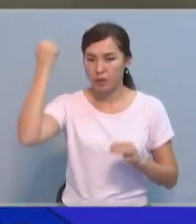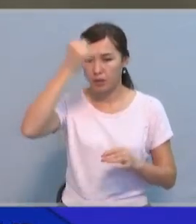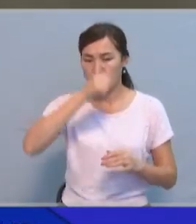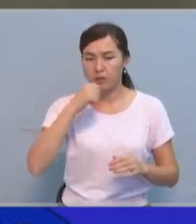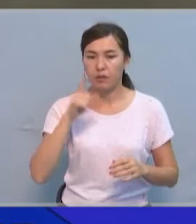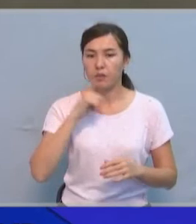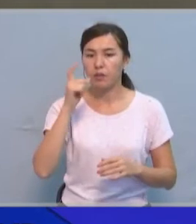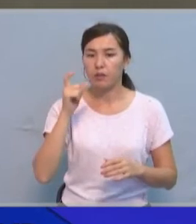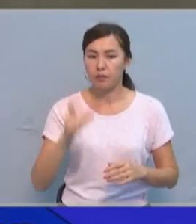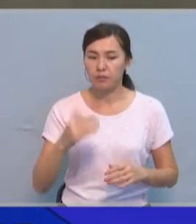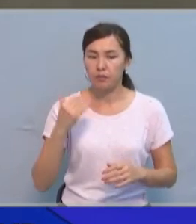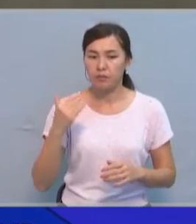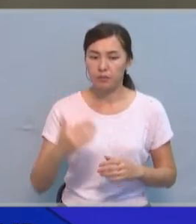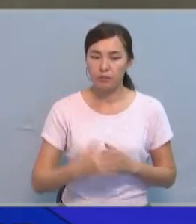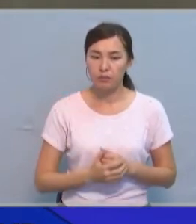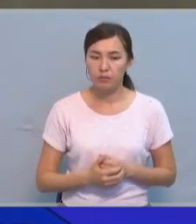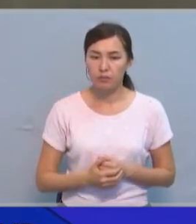аралықта жеткіншек болады. Оның жаңағы